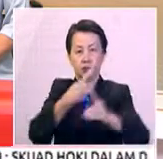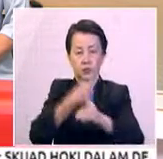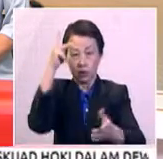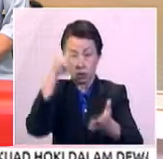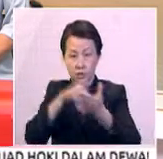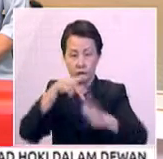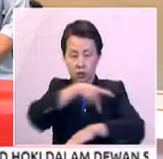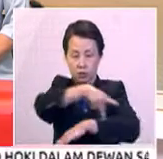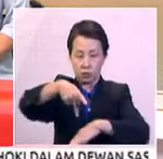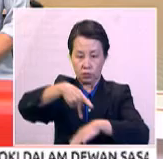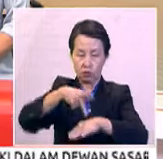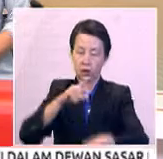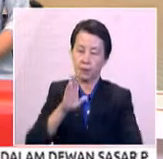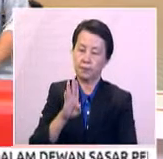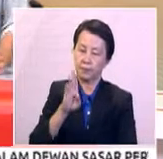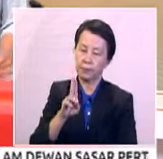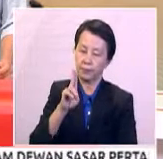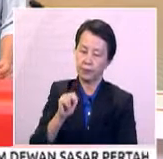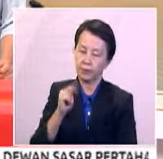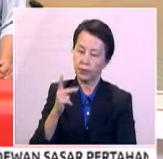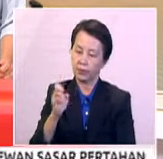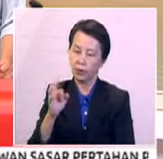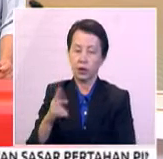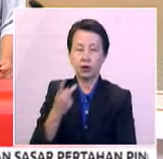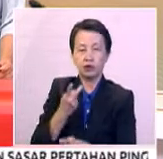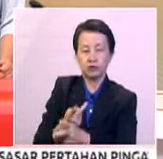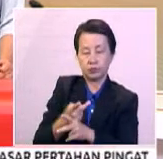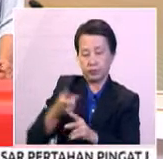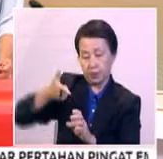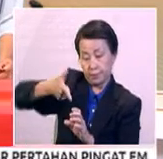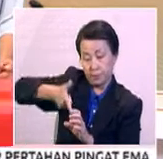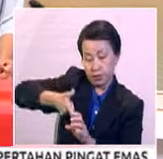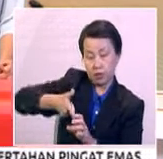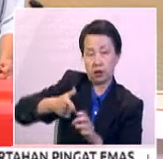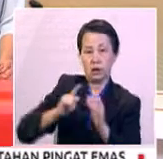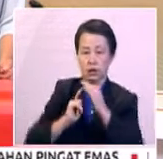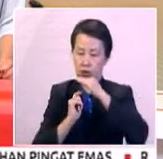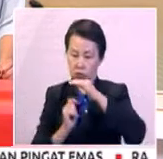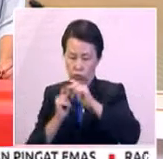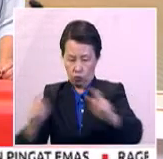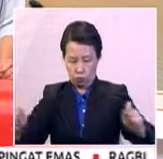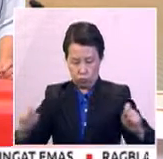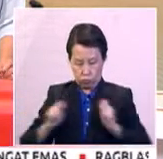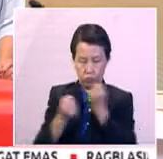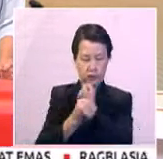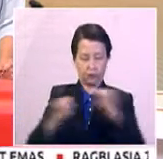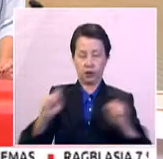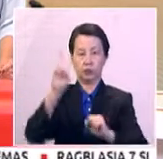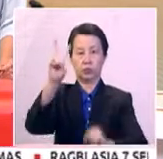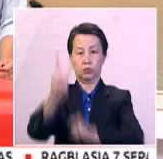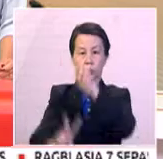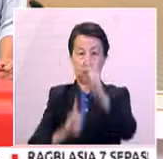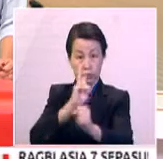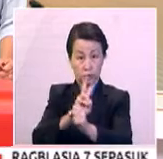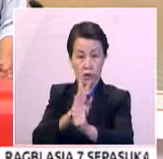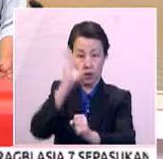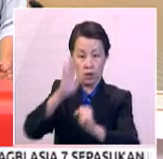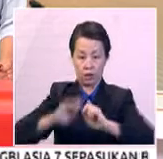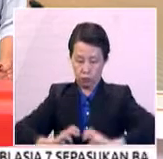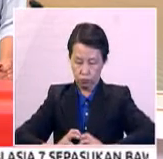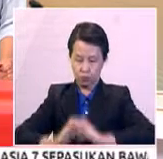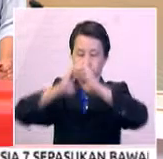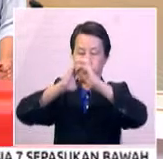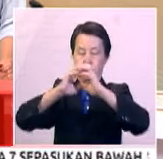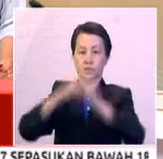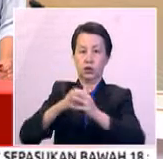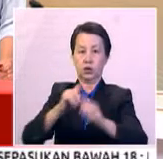sebagai Pulau Bunker atau Pulau Simpanan Minyak, terminal bersepadu yang bakal siap dalam tempoh 2 tahun itu akan dibangunkan di